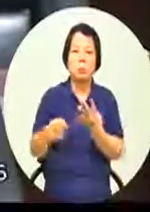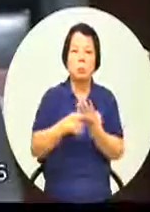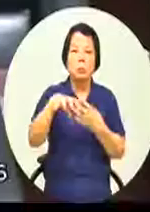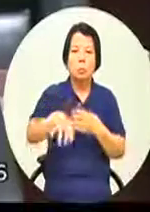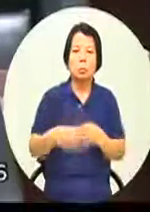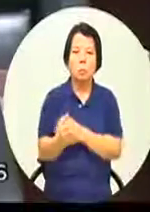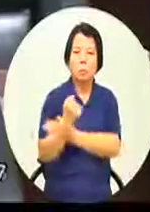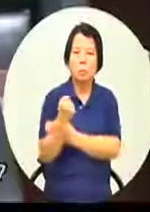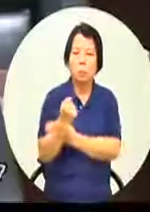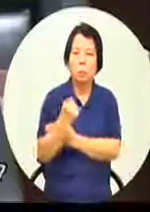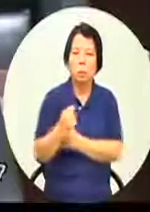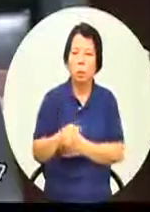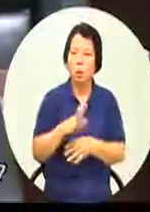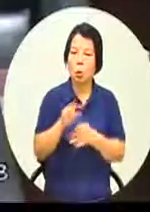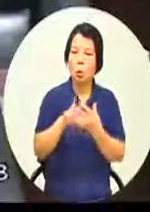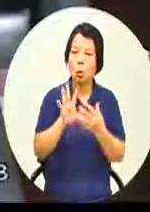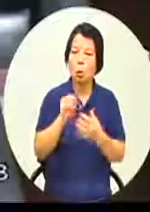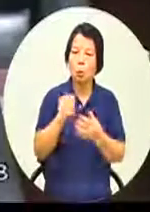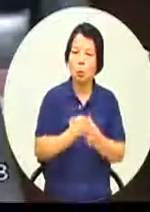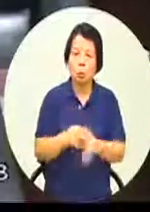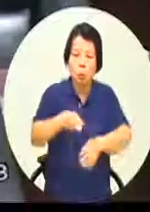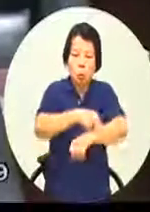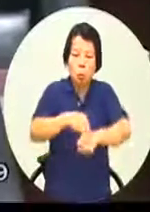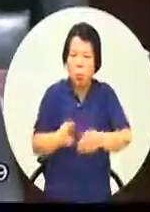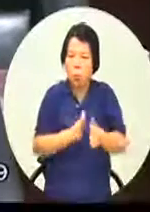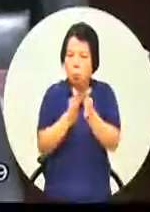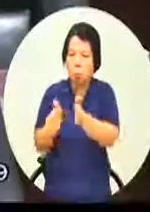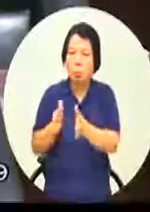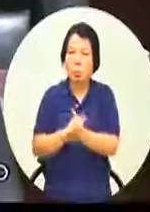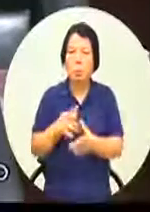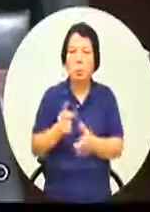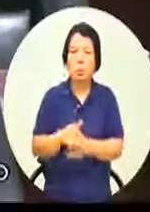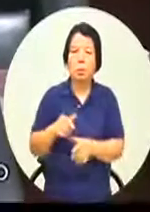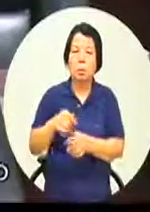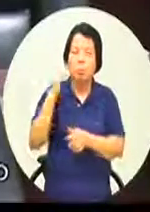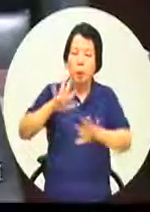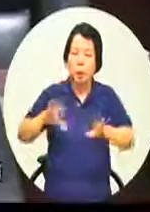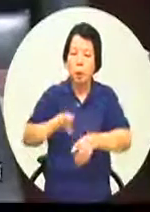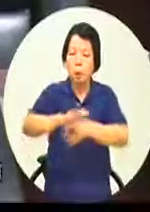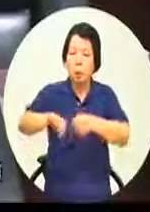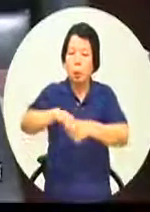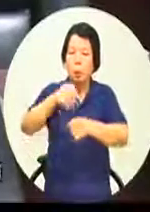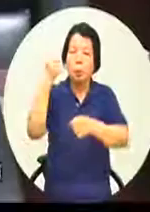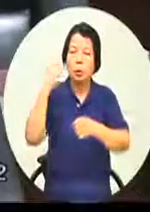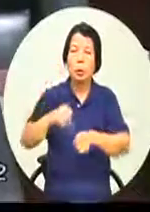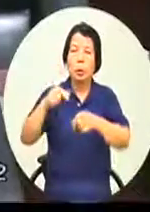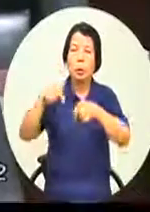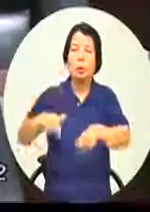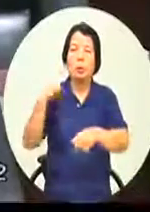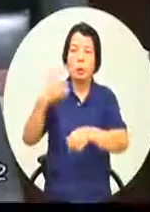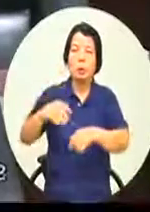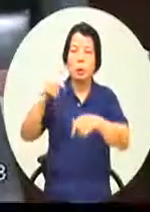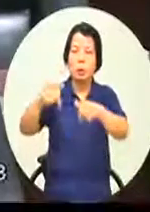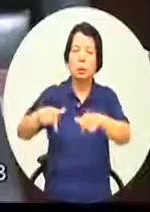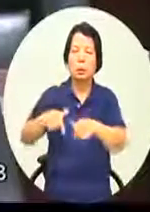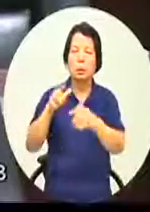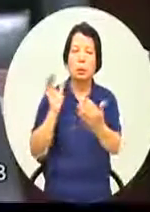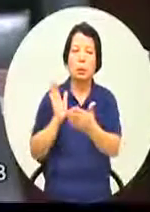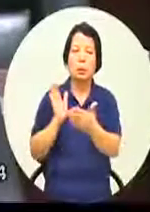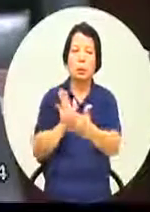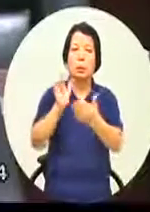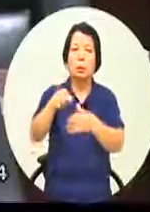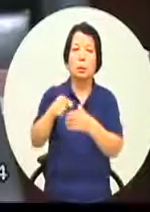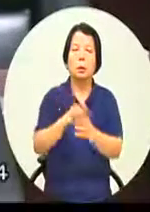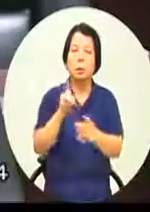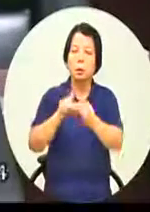是否我们有往其他，包括配合现在的新南向政策，配合我们未来往东南亚或者是中东